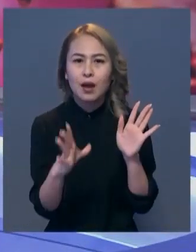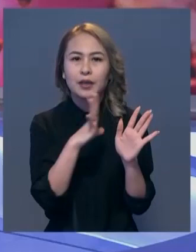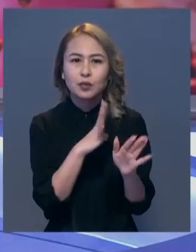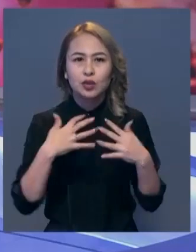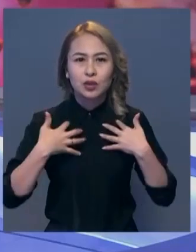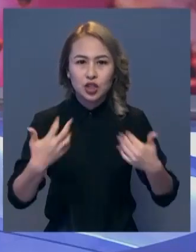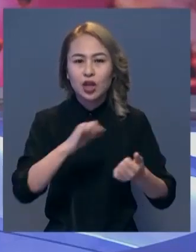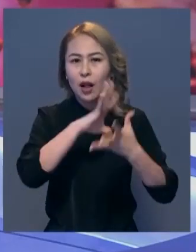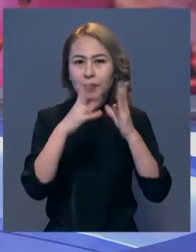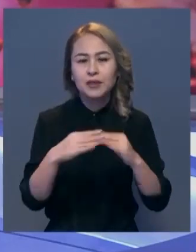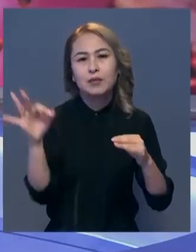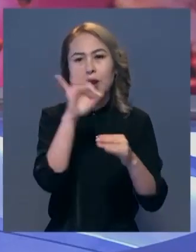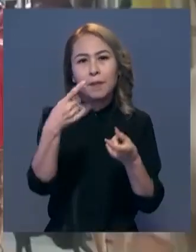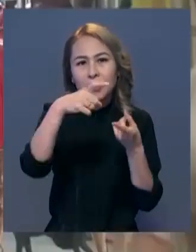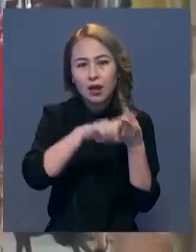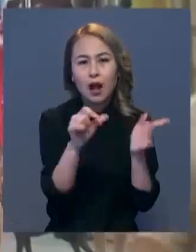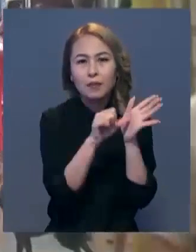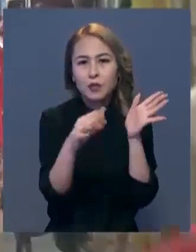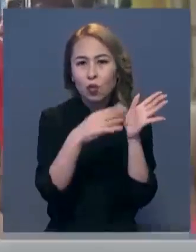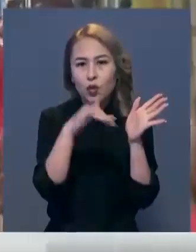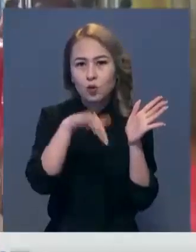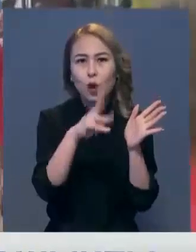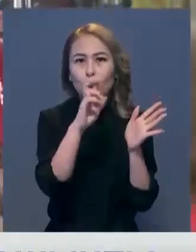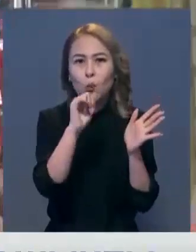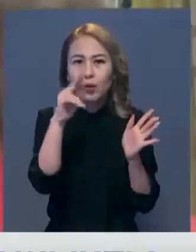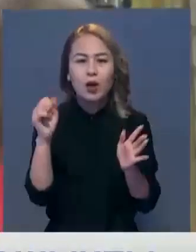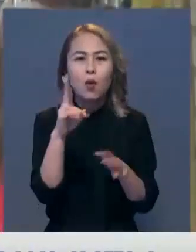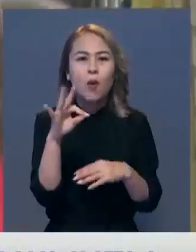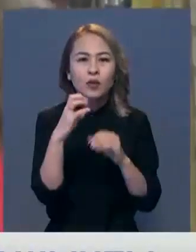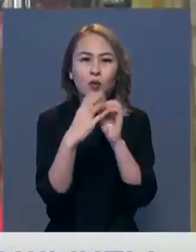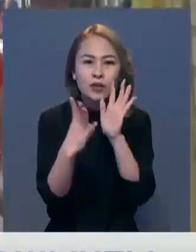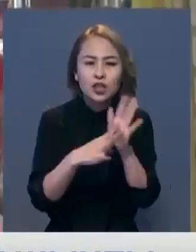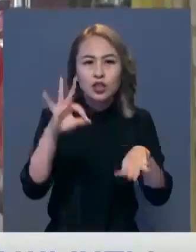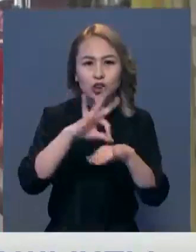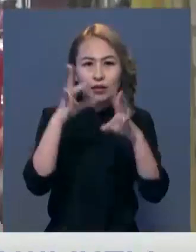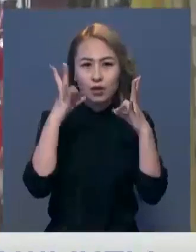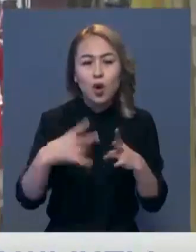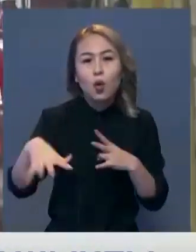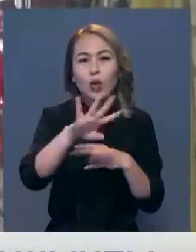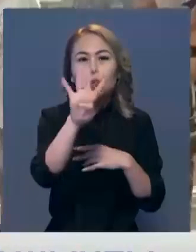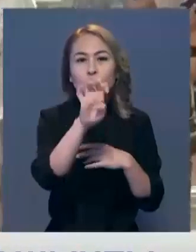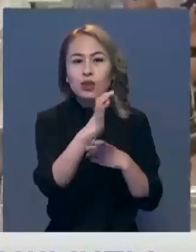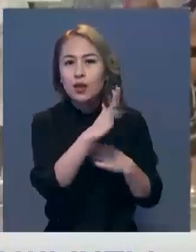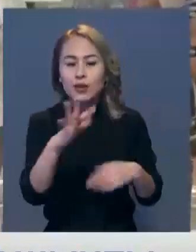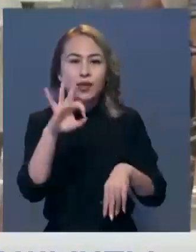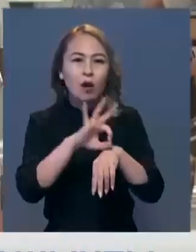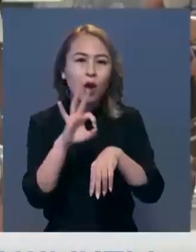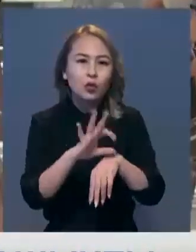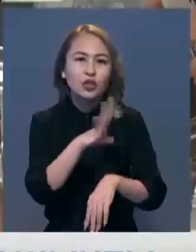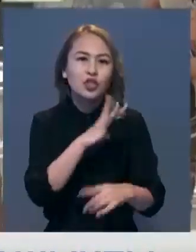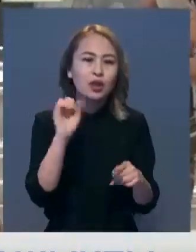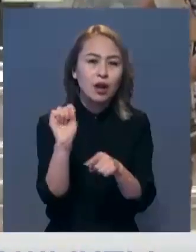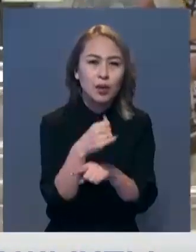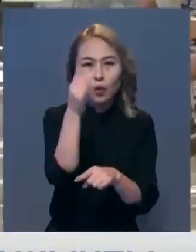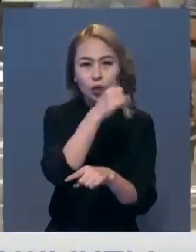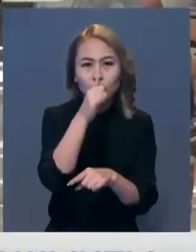94,9% айығып шықты. Жалпы эпидемия басталғалы 69 мың кубалық COVID-19 дертіне шалдыққан. Олардың 400-ден астамы ауруын